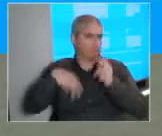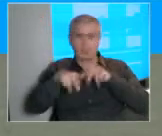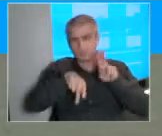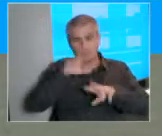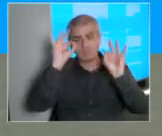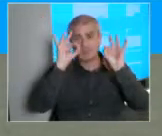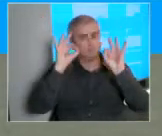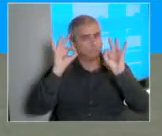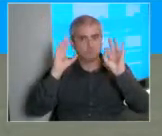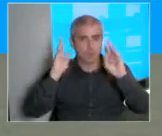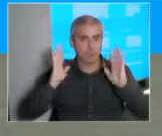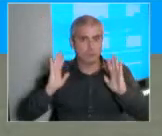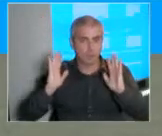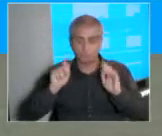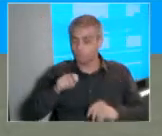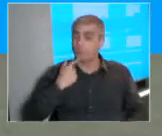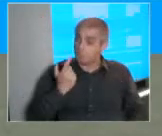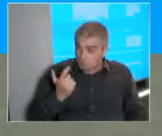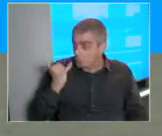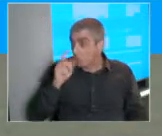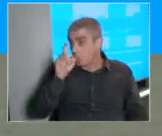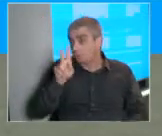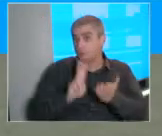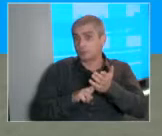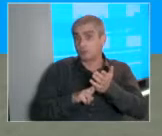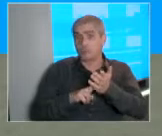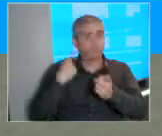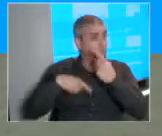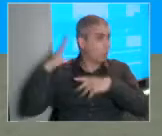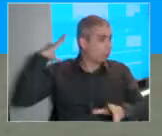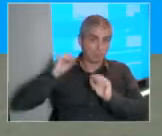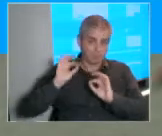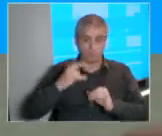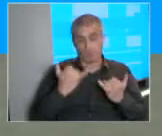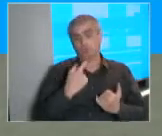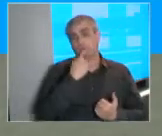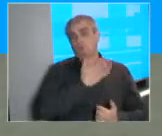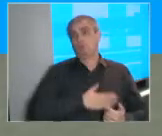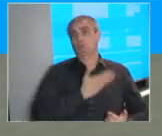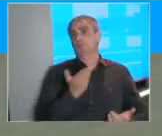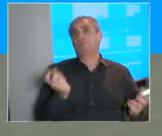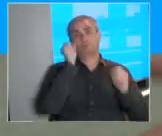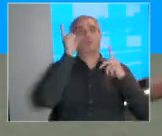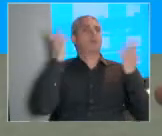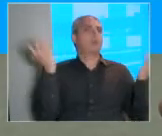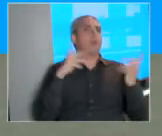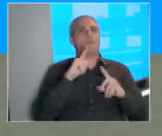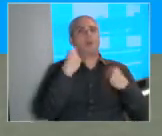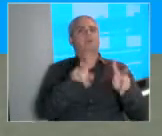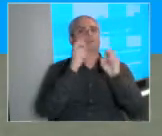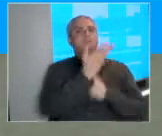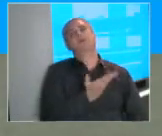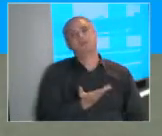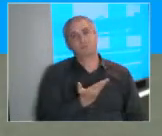אותו. זה לא נורא. שופט יגיד נכון, יכול להיות שאתה צודק, שכל השנים לא גידל, אבל תראה, תגיד תודה שעכשיו הוא מתעורר. למה לא לתת צ'אנס?